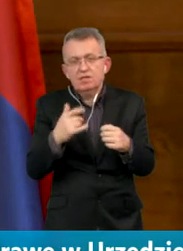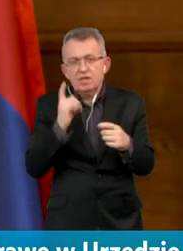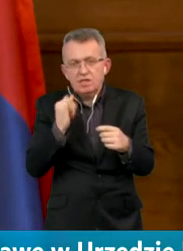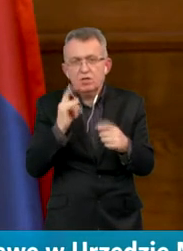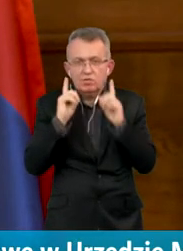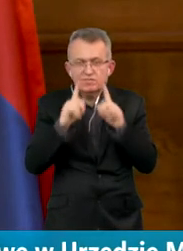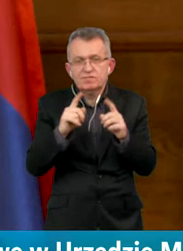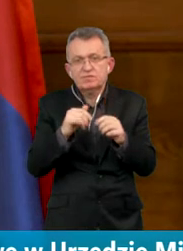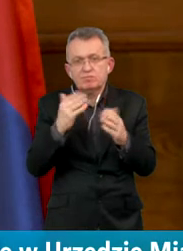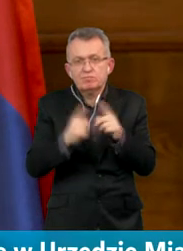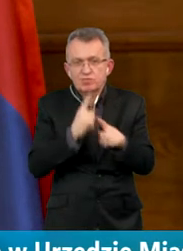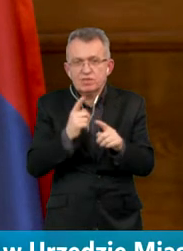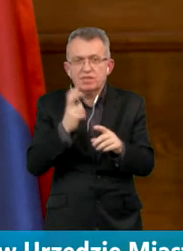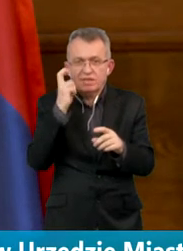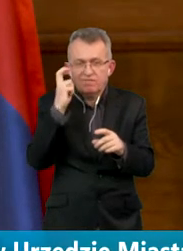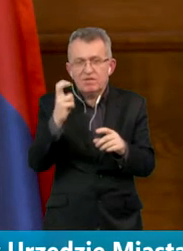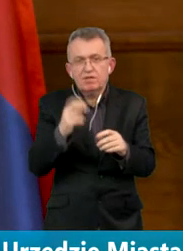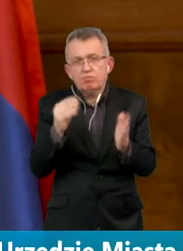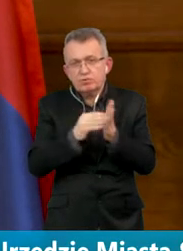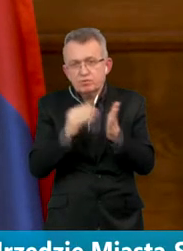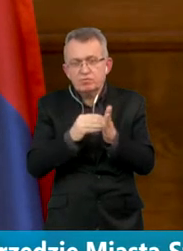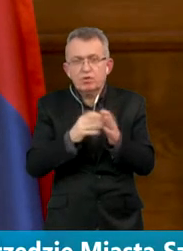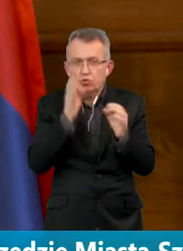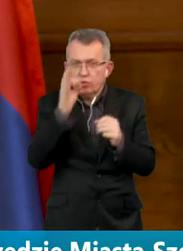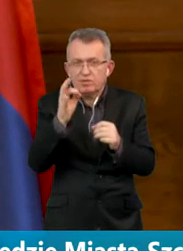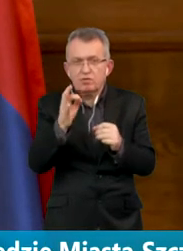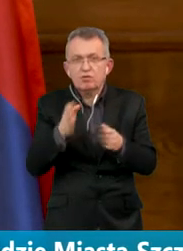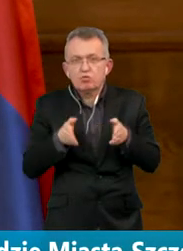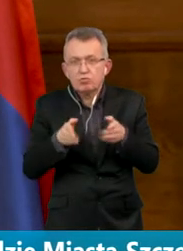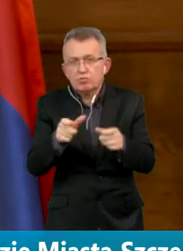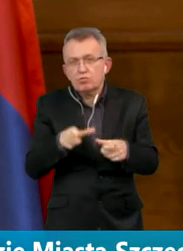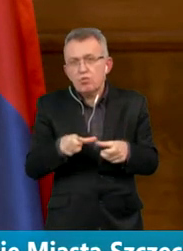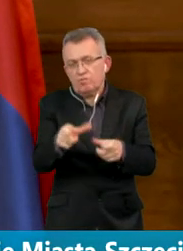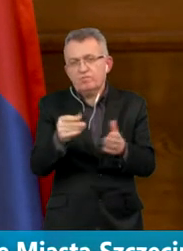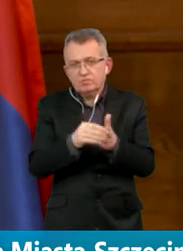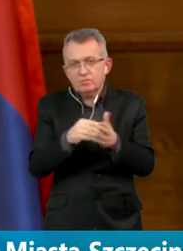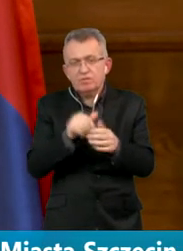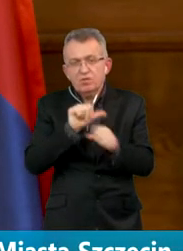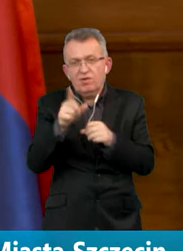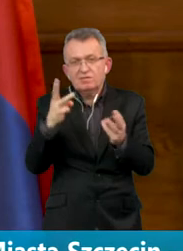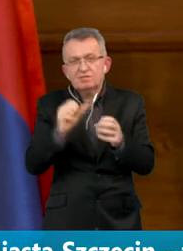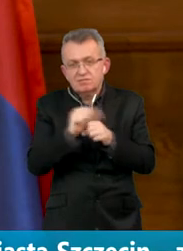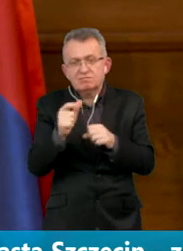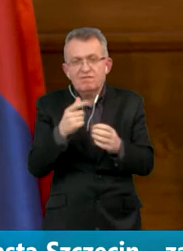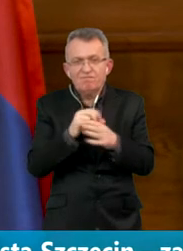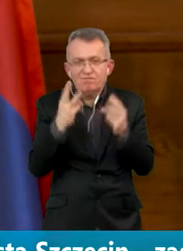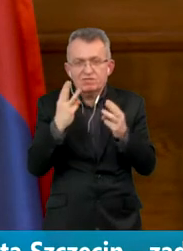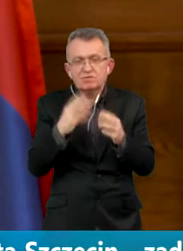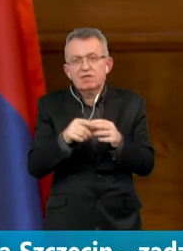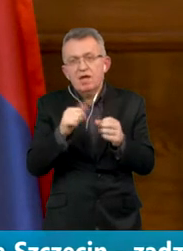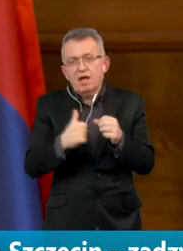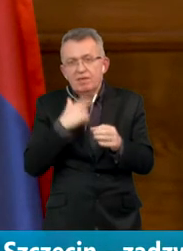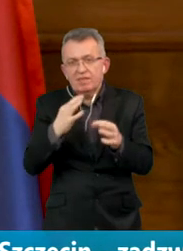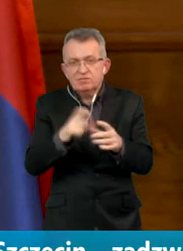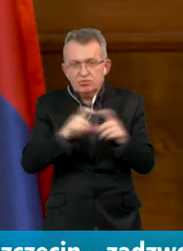oczywiście przed tramwajem potrzebujemy dobrych torów i to jest wielkie wyzwanie tego czasu,